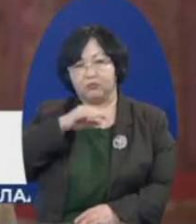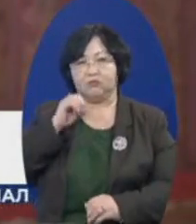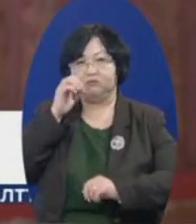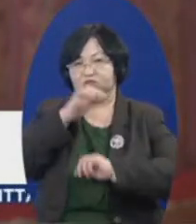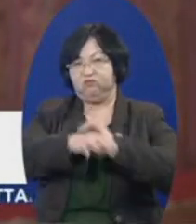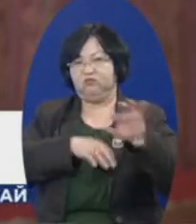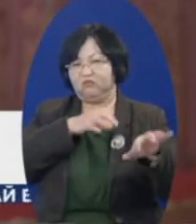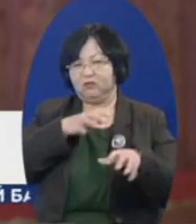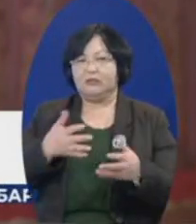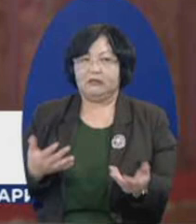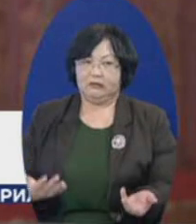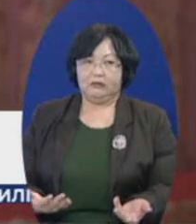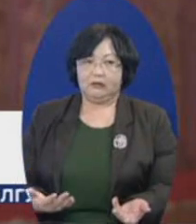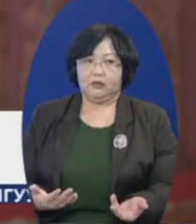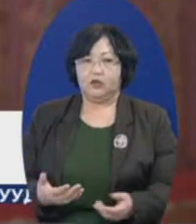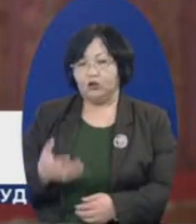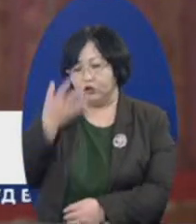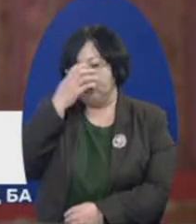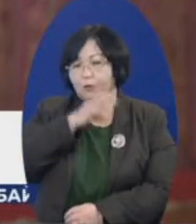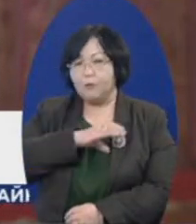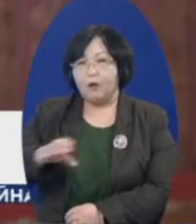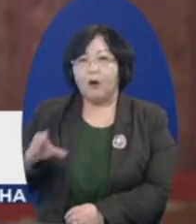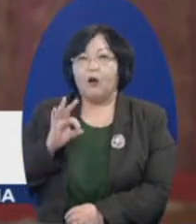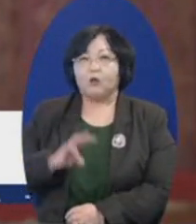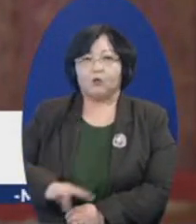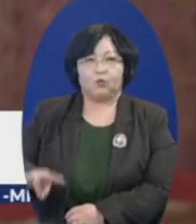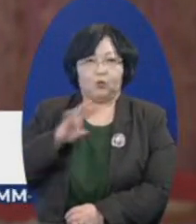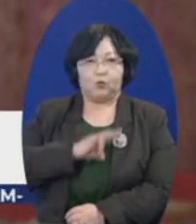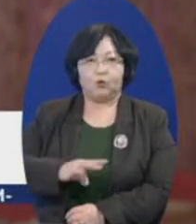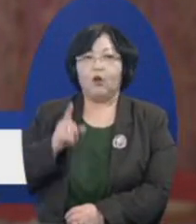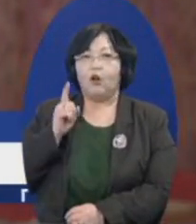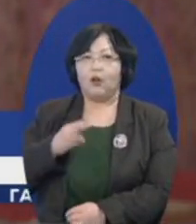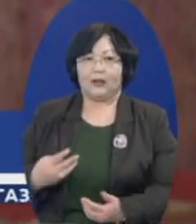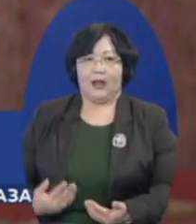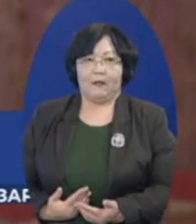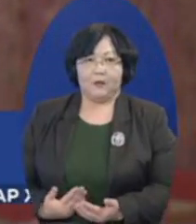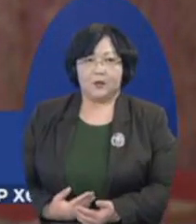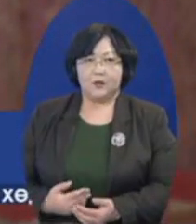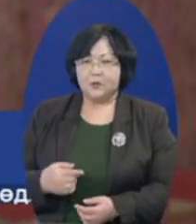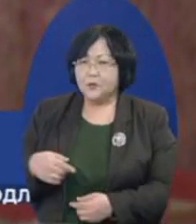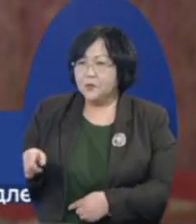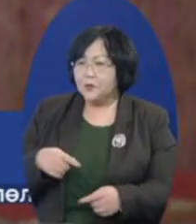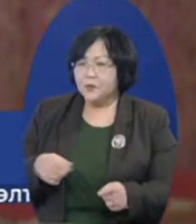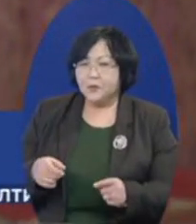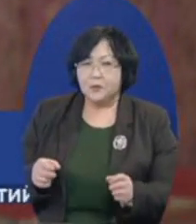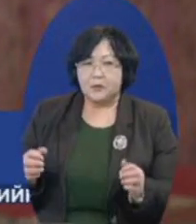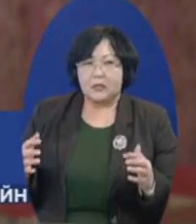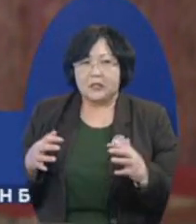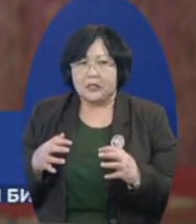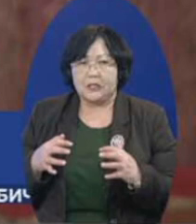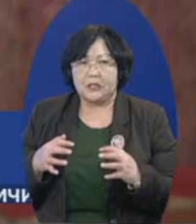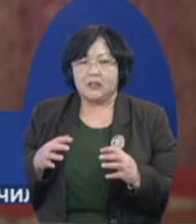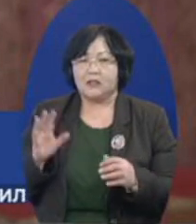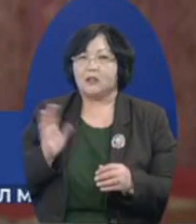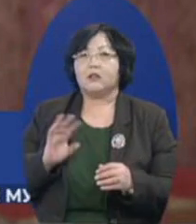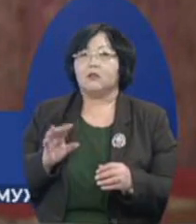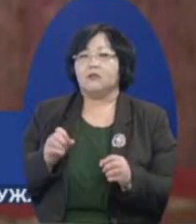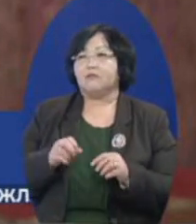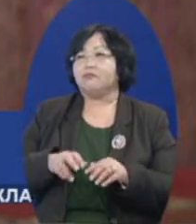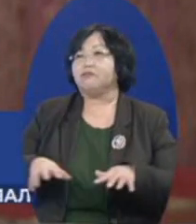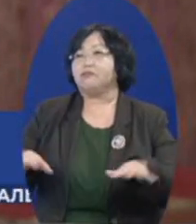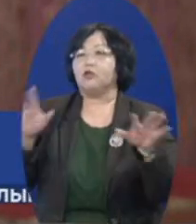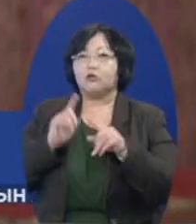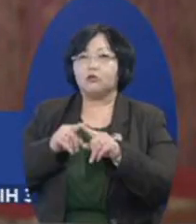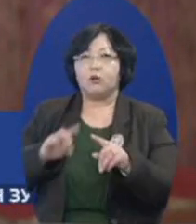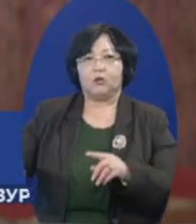төр зөвхөн уулгаас одоо орон нутгийн хотын төвлөрлийг багасгах талаар одоо дөрөлт арга хэмжээ хийхээр одоо орон нутгийн иргэдийг